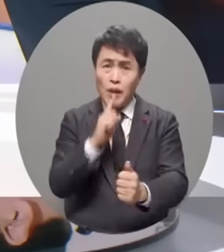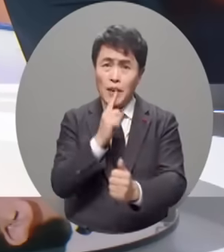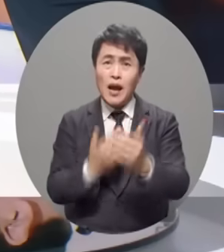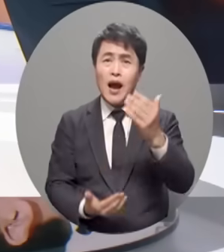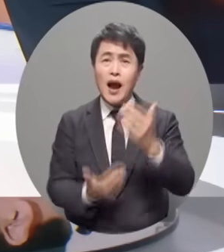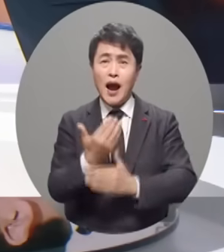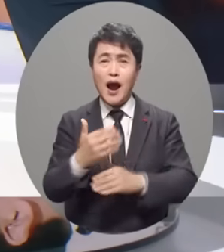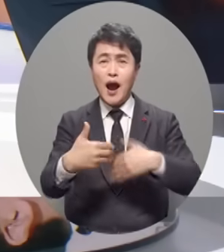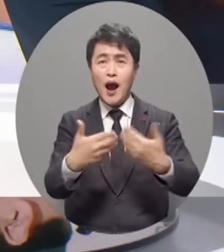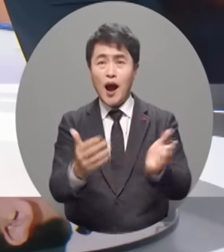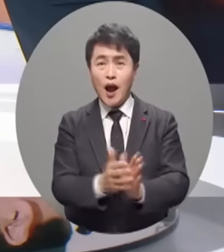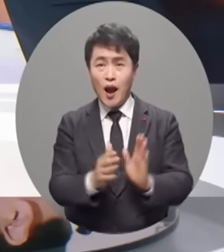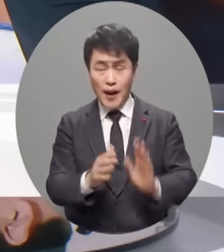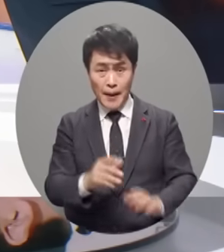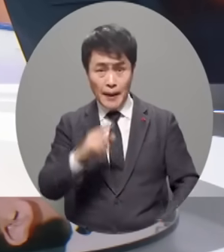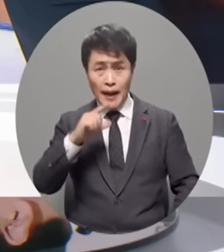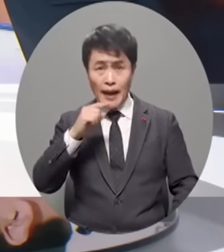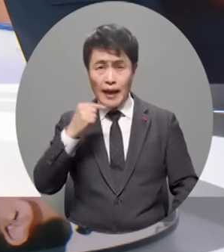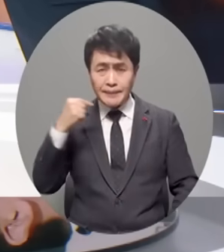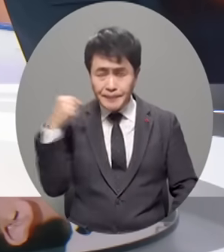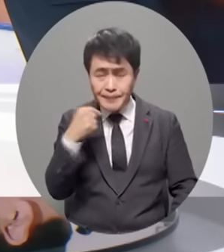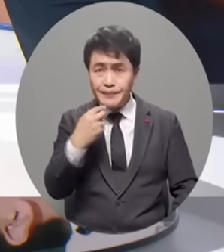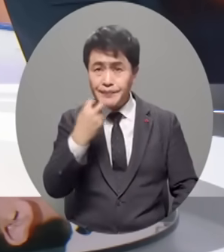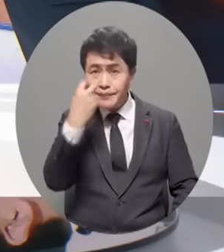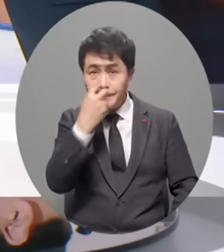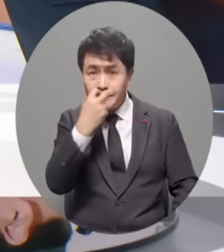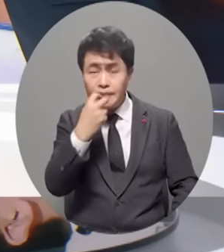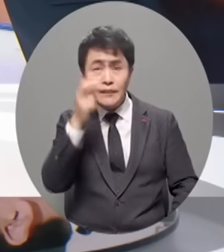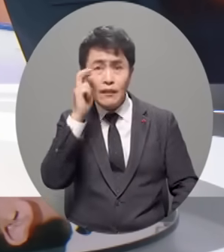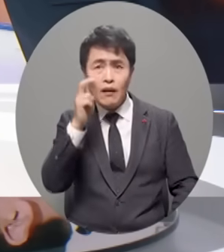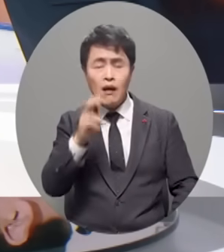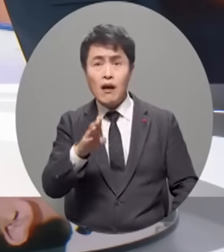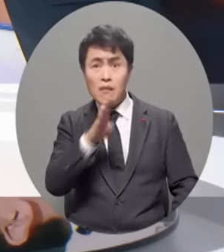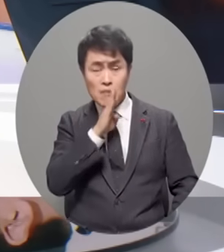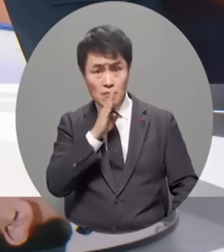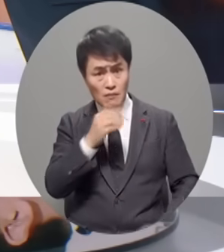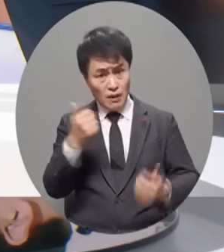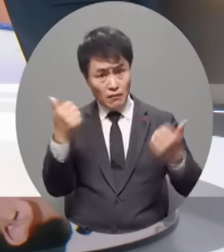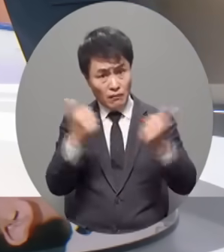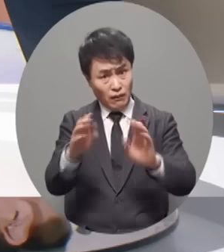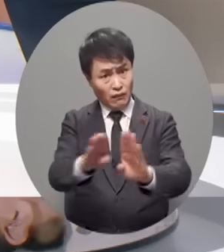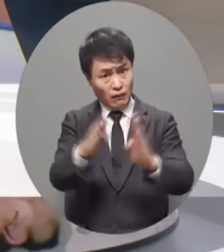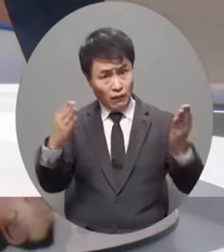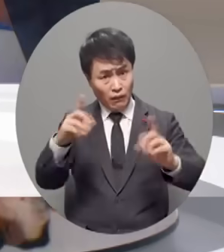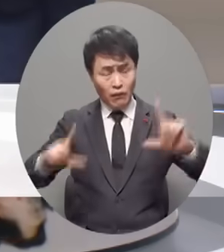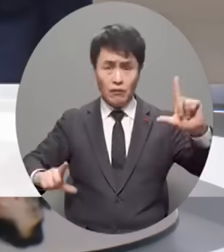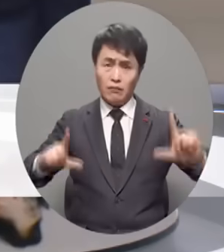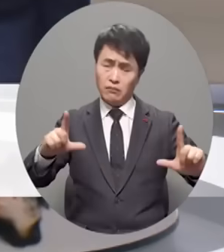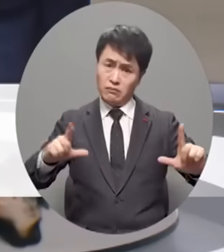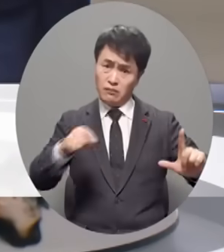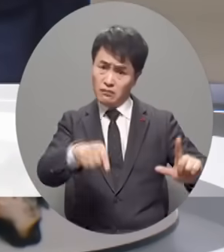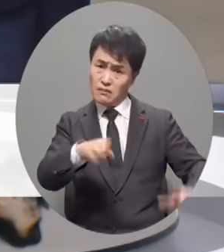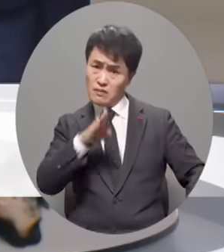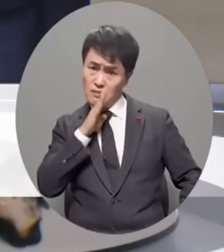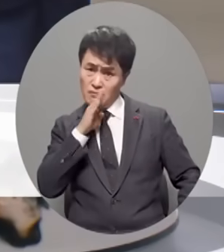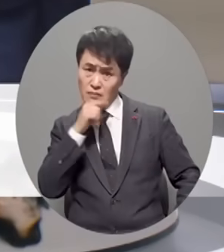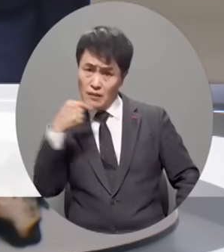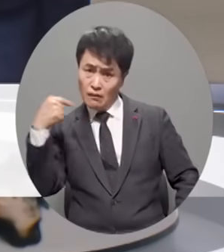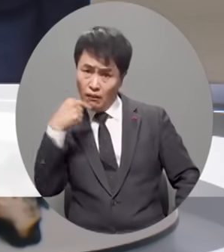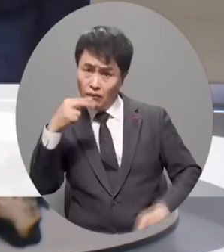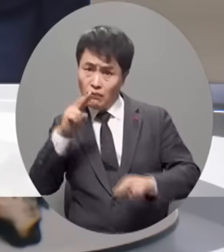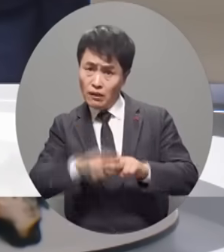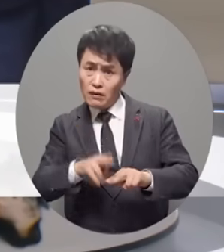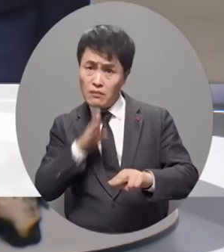이른바 송곳검증이 예상됐는데요. 하지만 막상 펼쳐진 청문회장의 모습은 이곳이 과연 검증의 자리인지